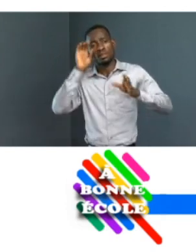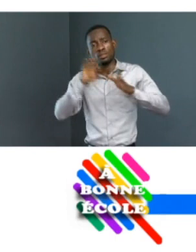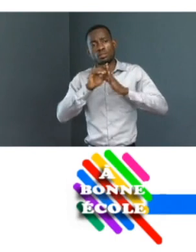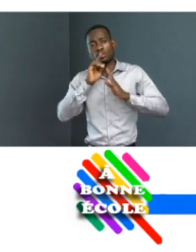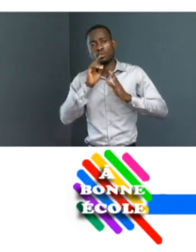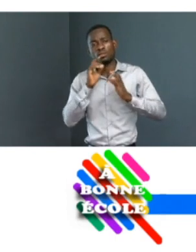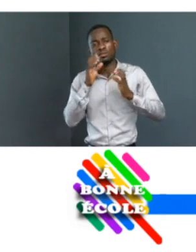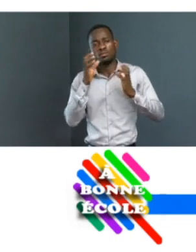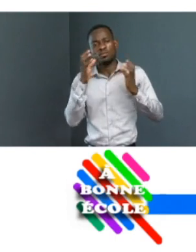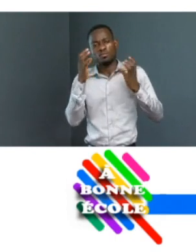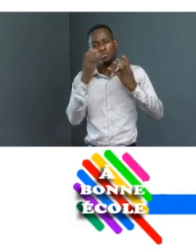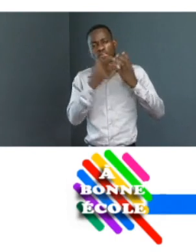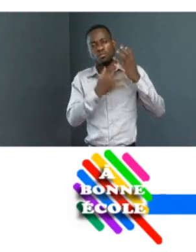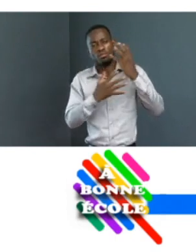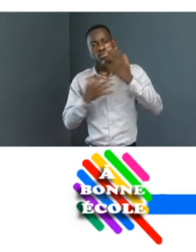floue, quelle que soit